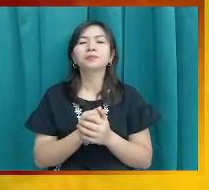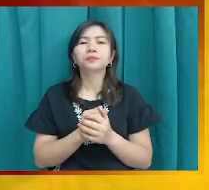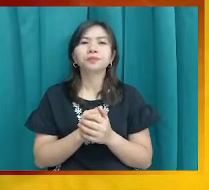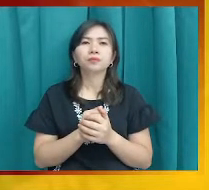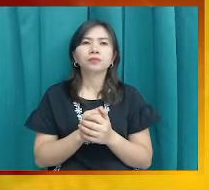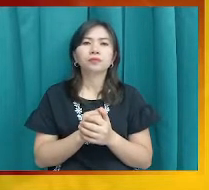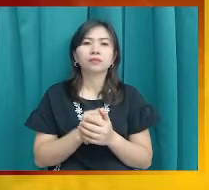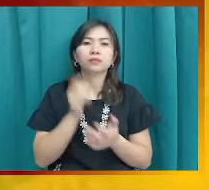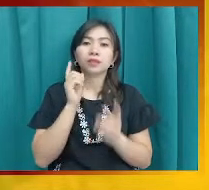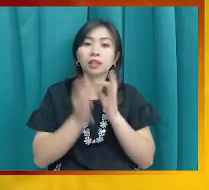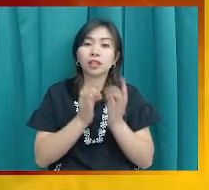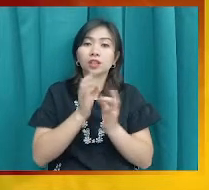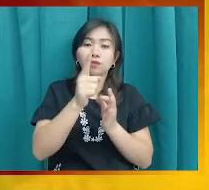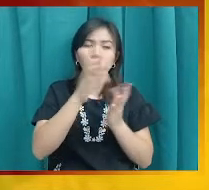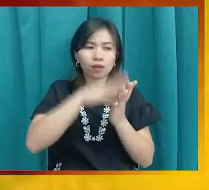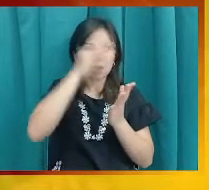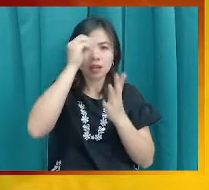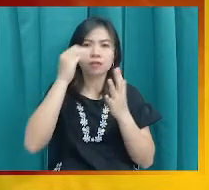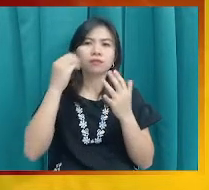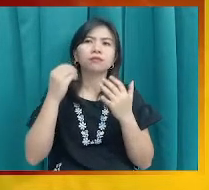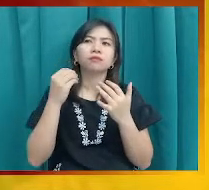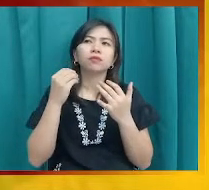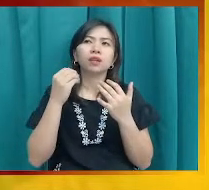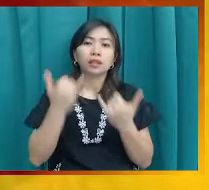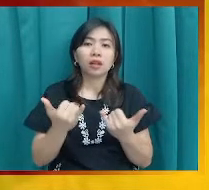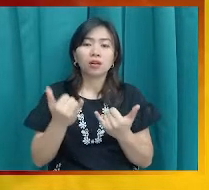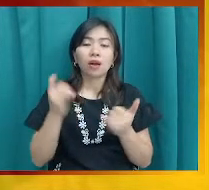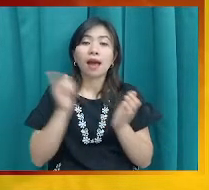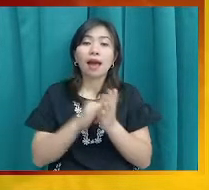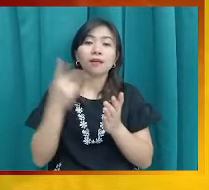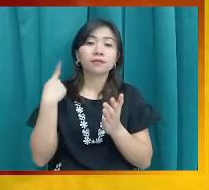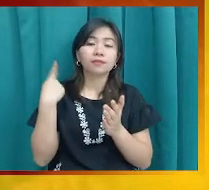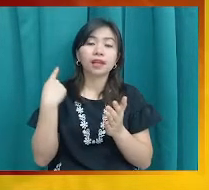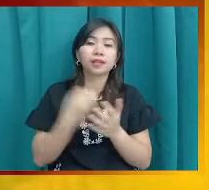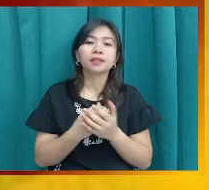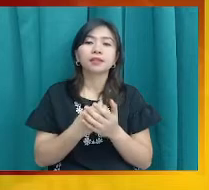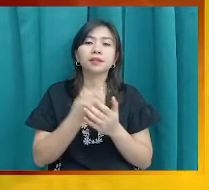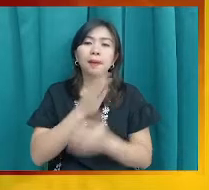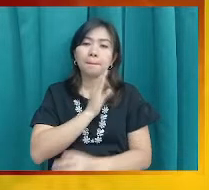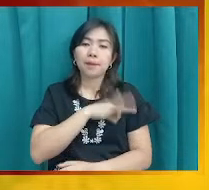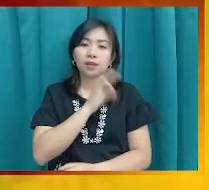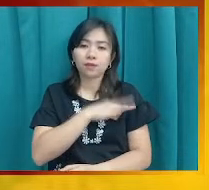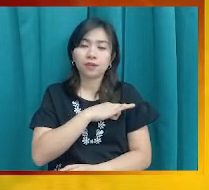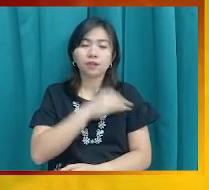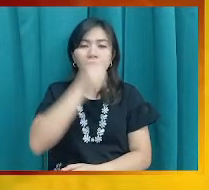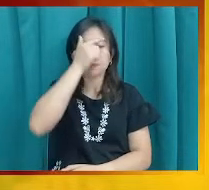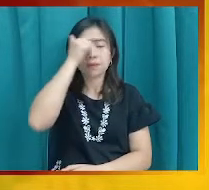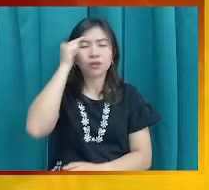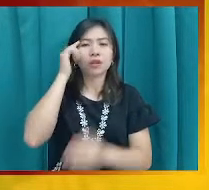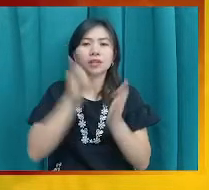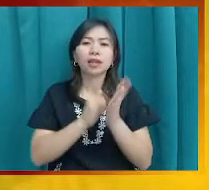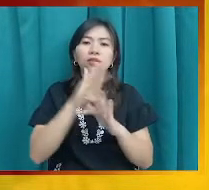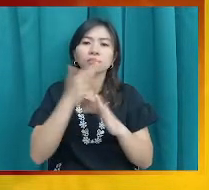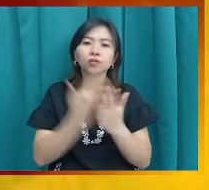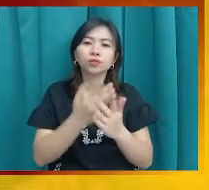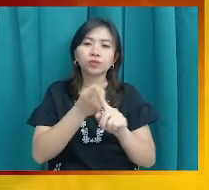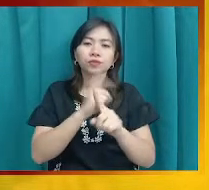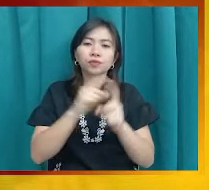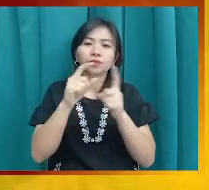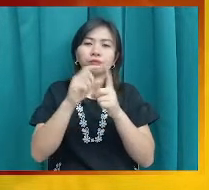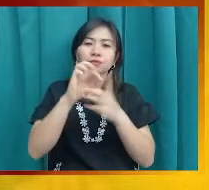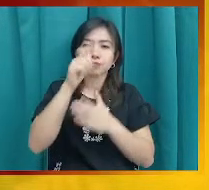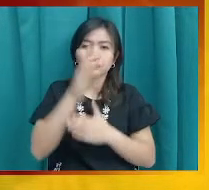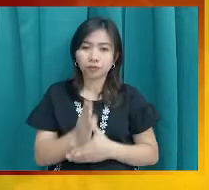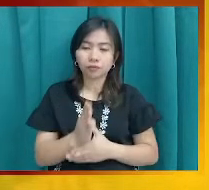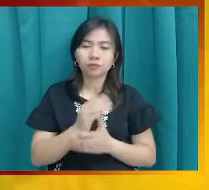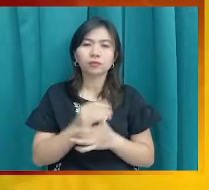may quality to. Kasi hindi man galing sa amin to eh. Galing to sa salita ng Diyos. Oh, yeah. Diba? Kaya i-check mo yung quality ngayon. Kung bakit hindi